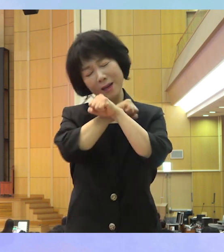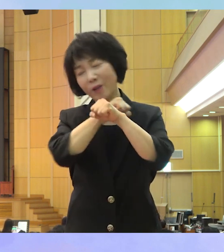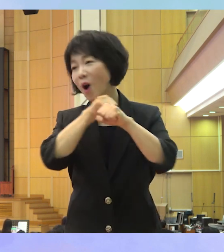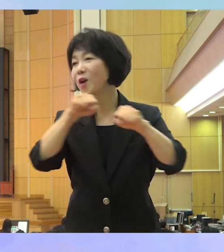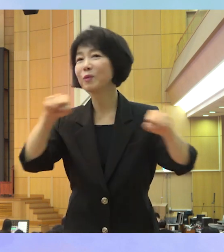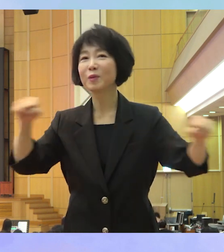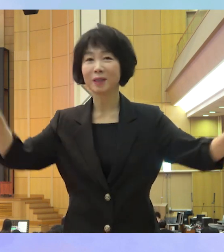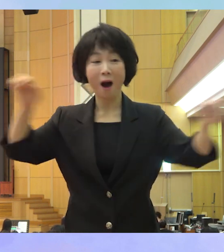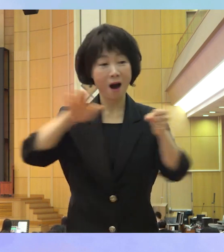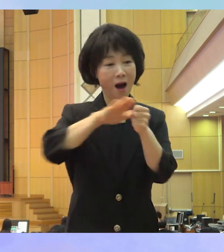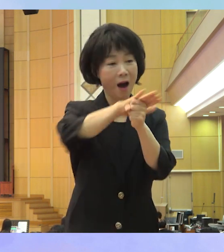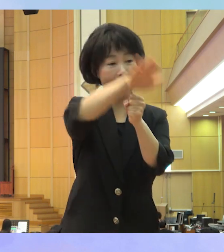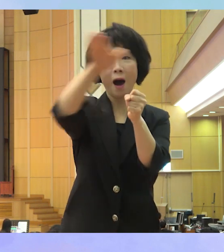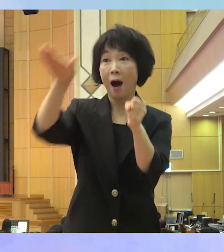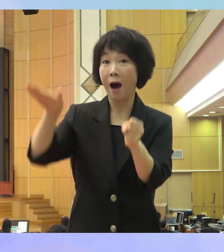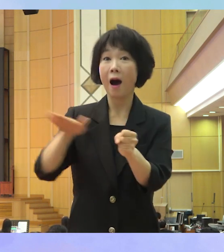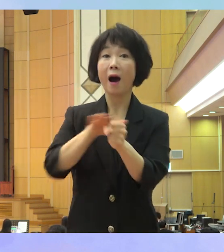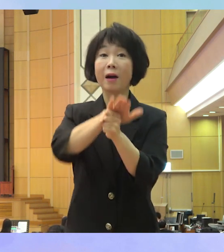어머니의 넓은